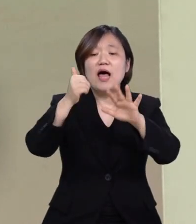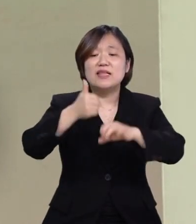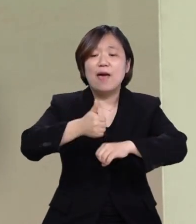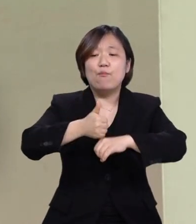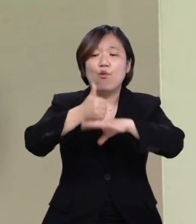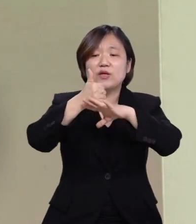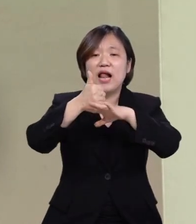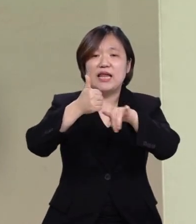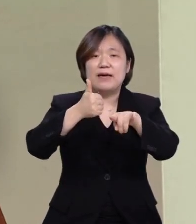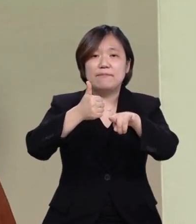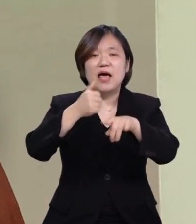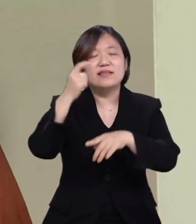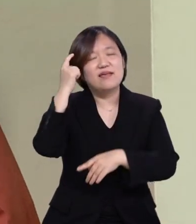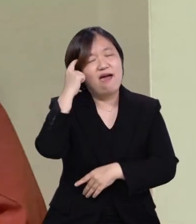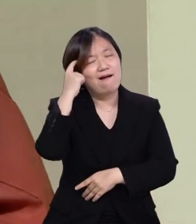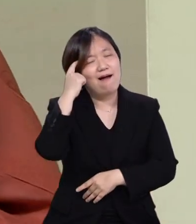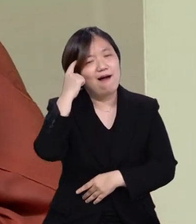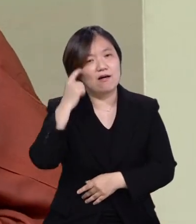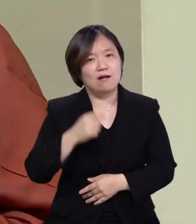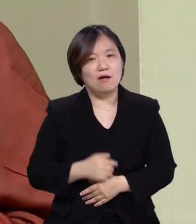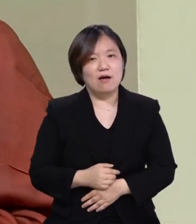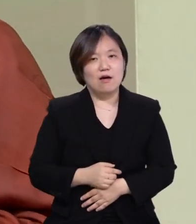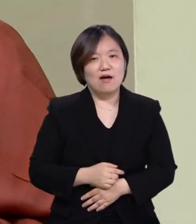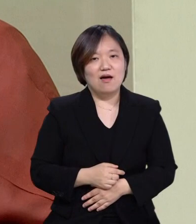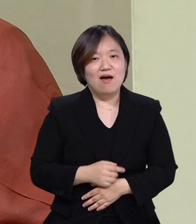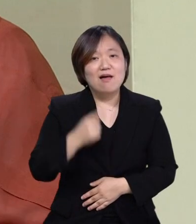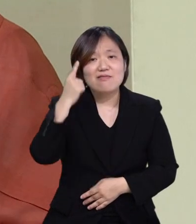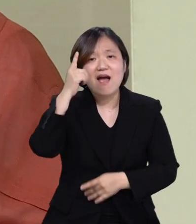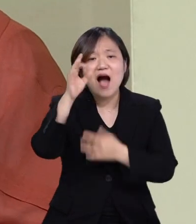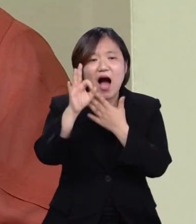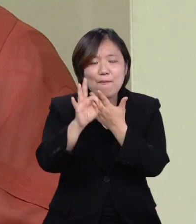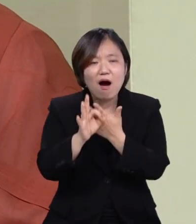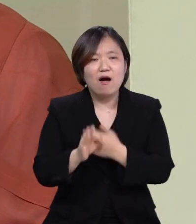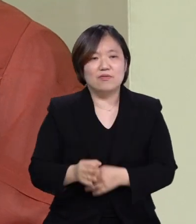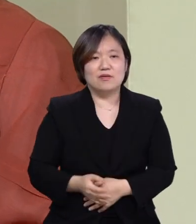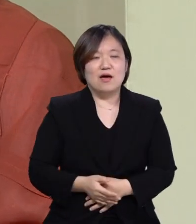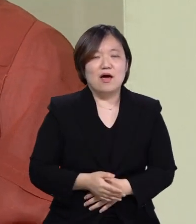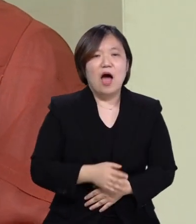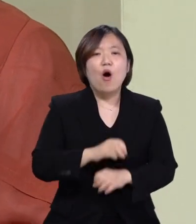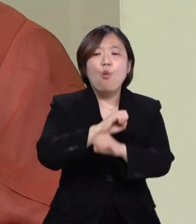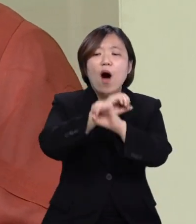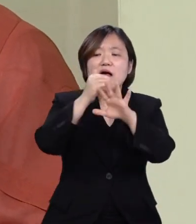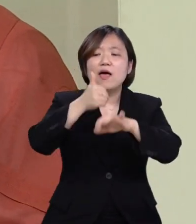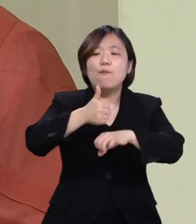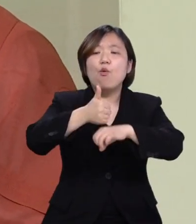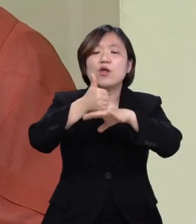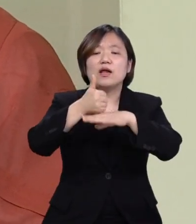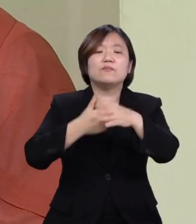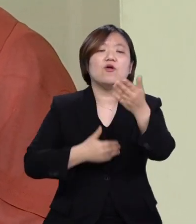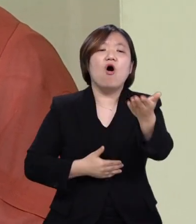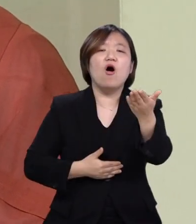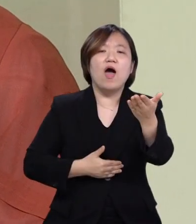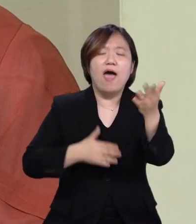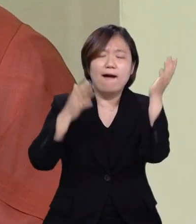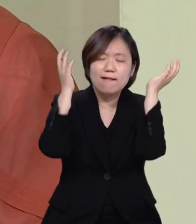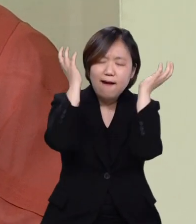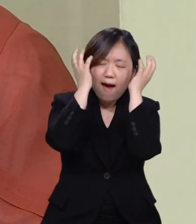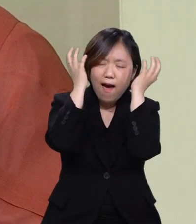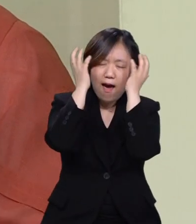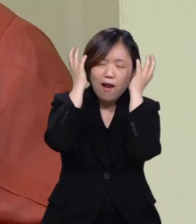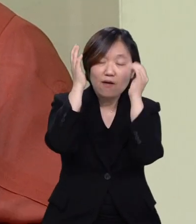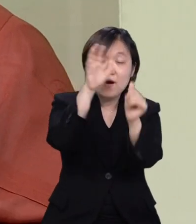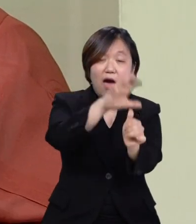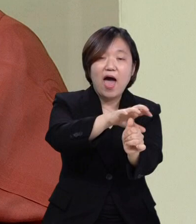관세음보살님이 능히 그대들을이 괴로움에서 해탈해 주시느니라라고